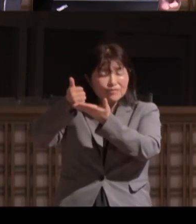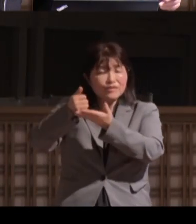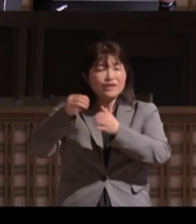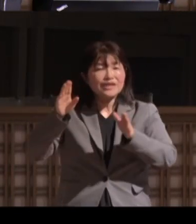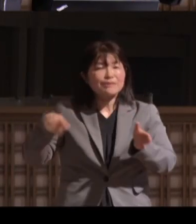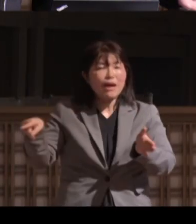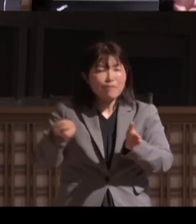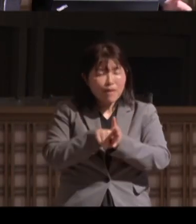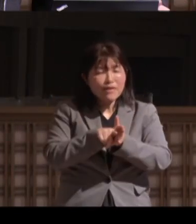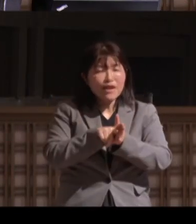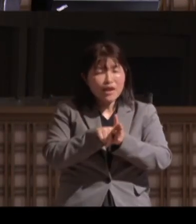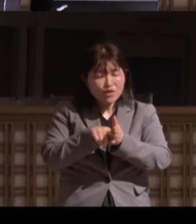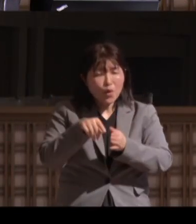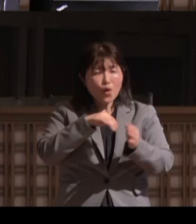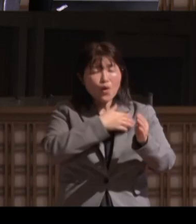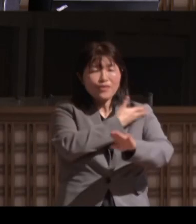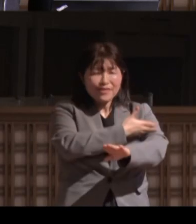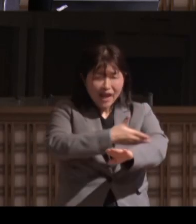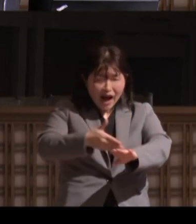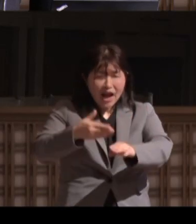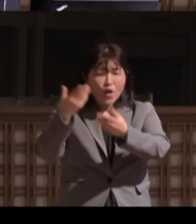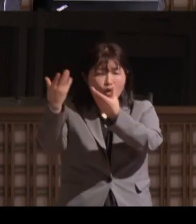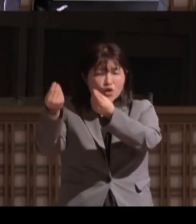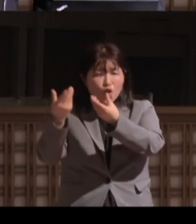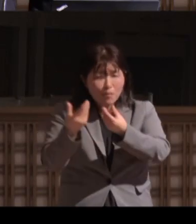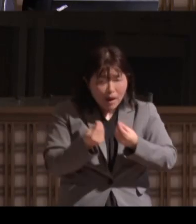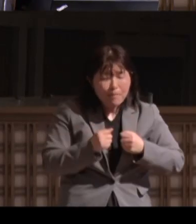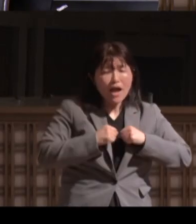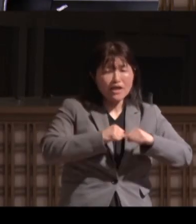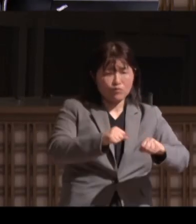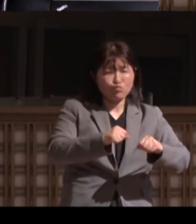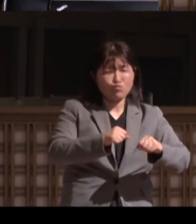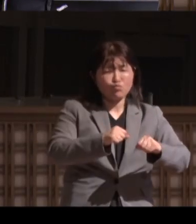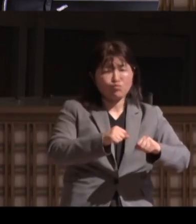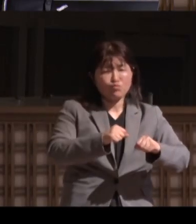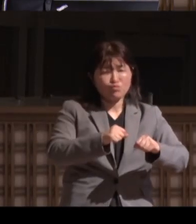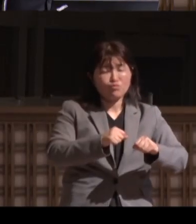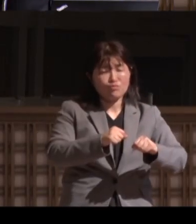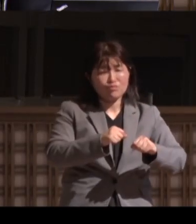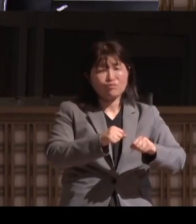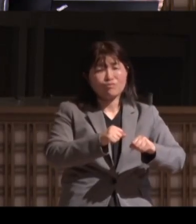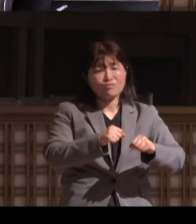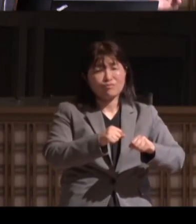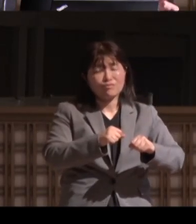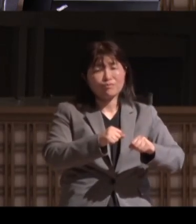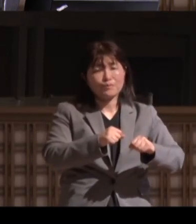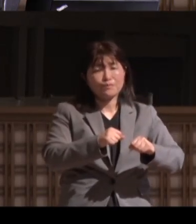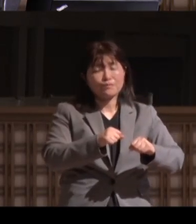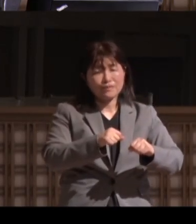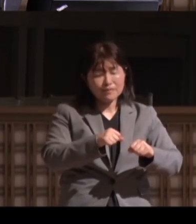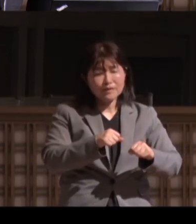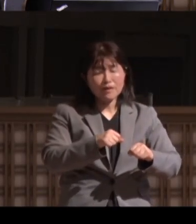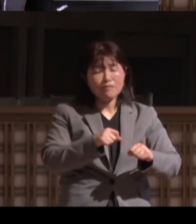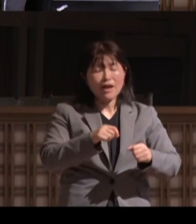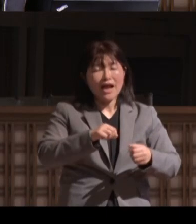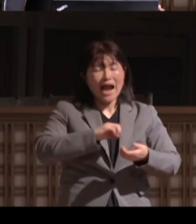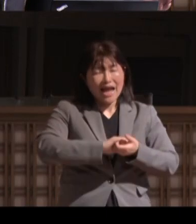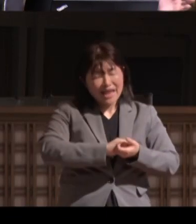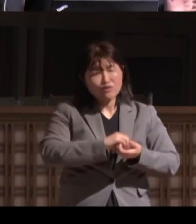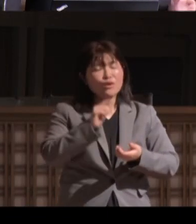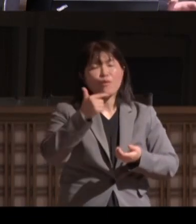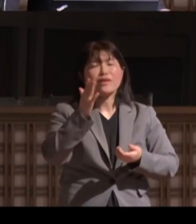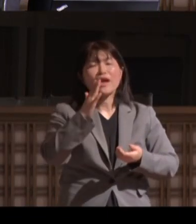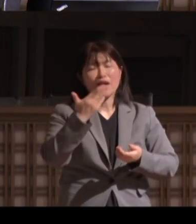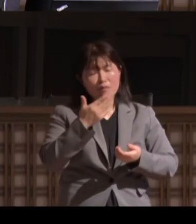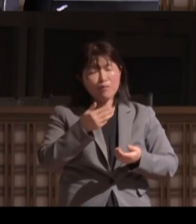やってきたことを今後もやり続けるというそういう組織になりがちですえ絶対そうなるとは限りませんが